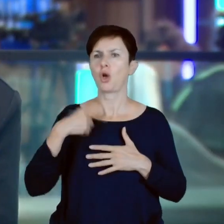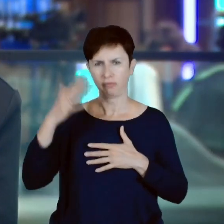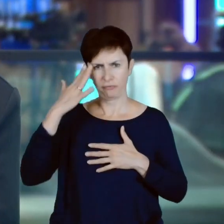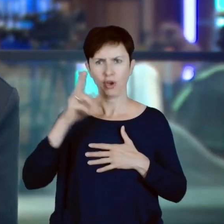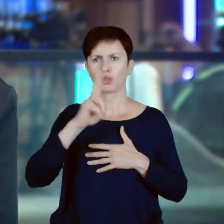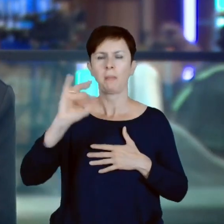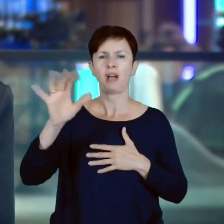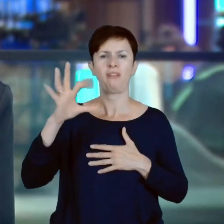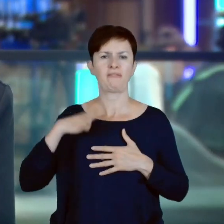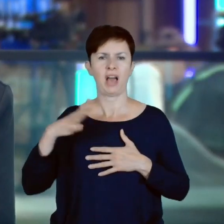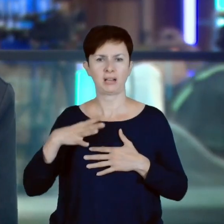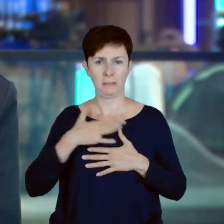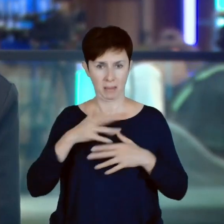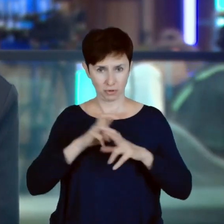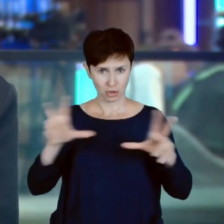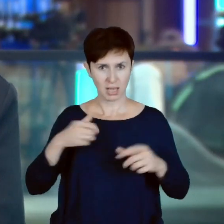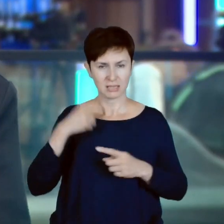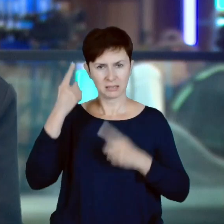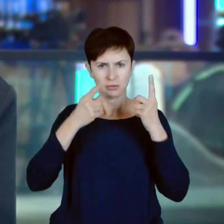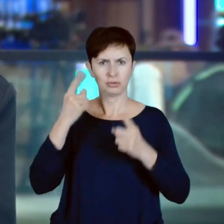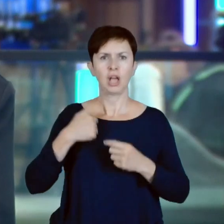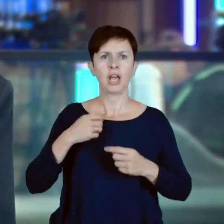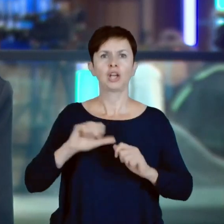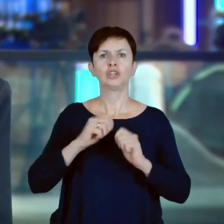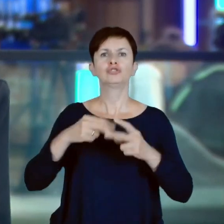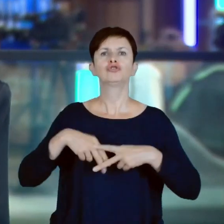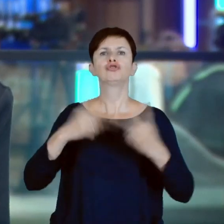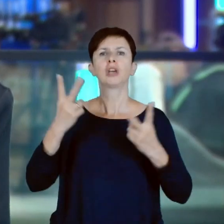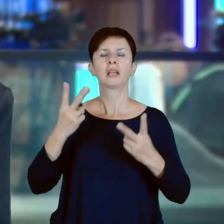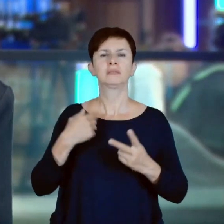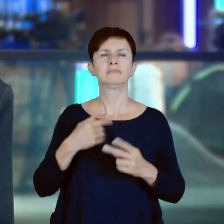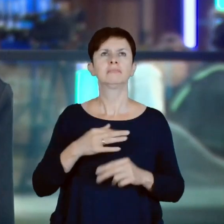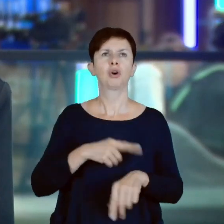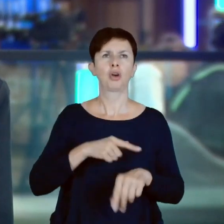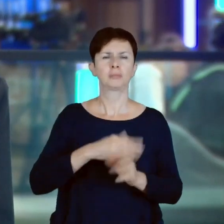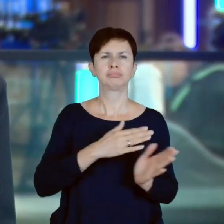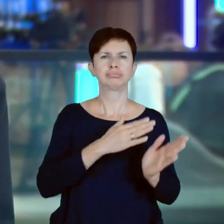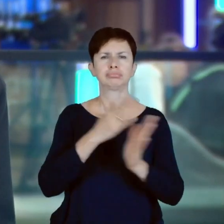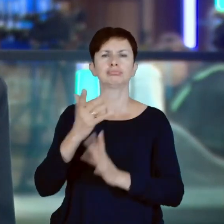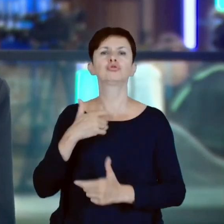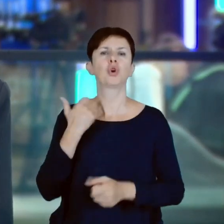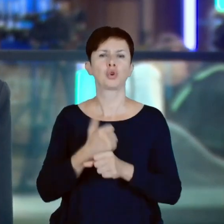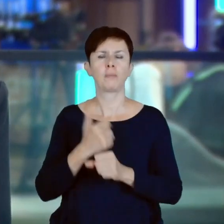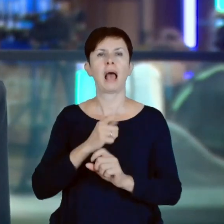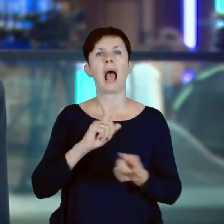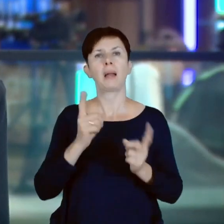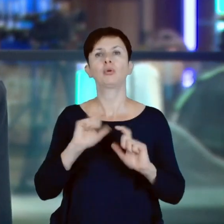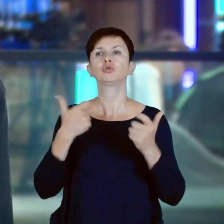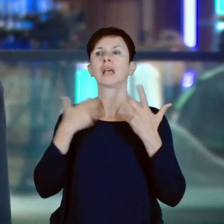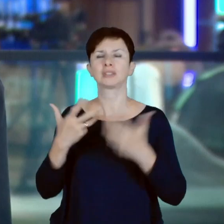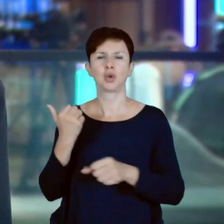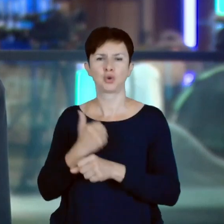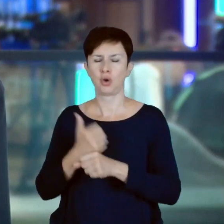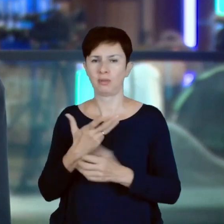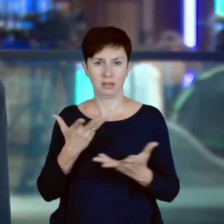żeby się zastanowić, co tak naprawdę robi w ciągu dnia? Więc to... Co chce ten czas poświęcić? Na co chcesz poświęcić? Ile? Więc takie, jeśli to jest